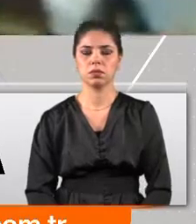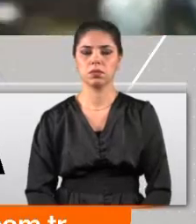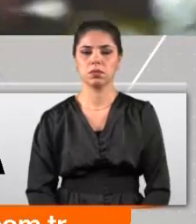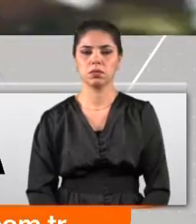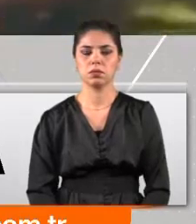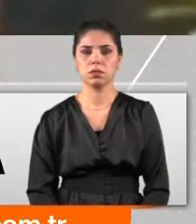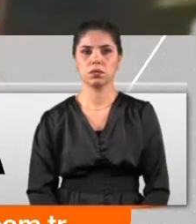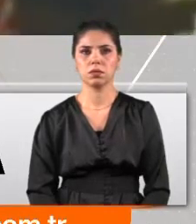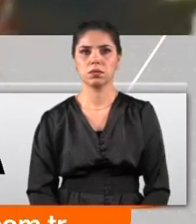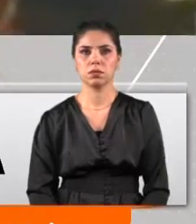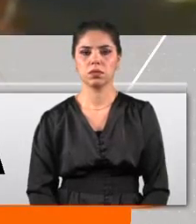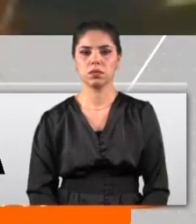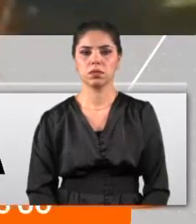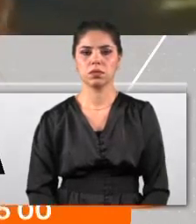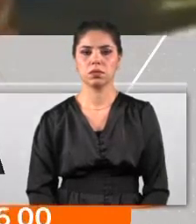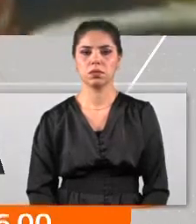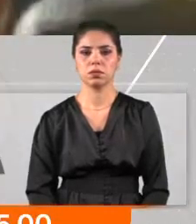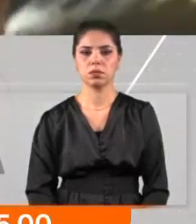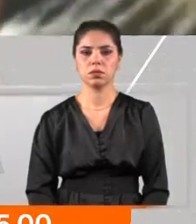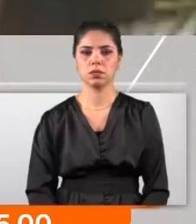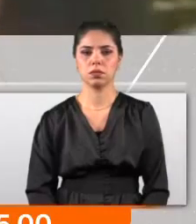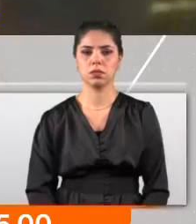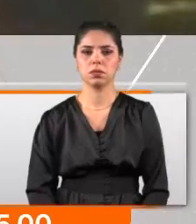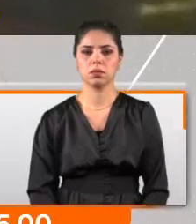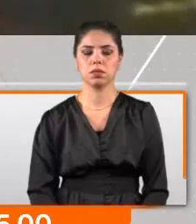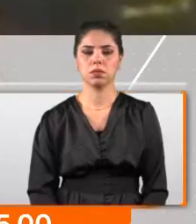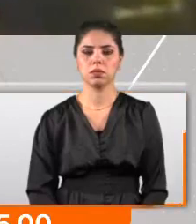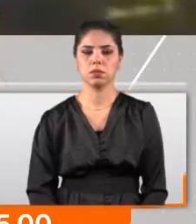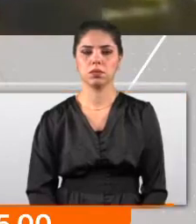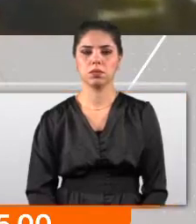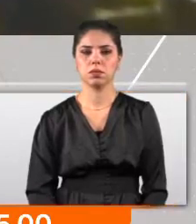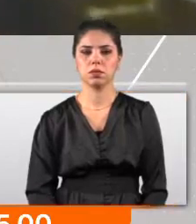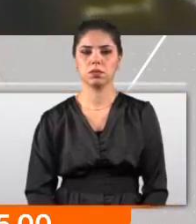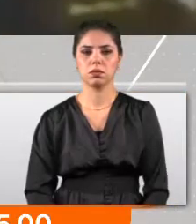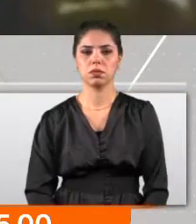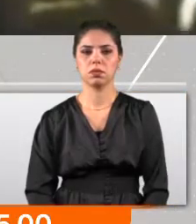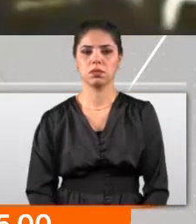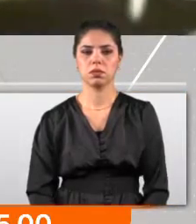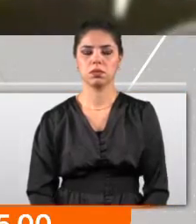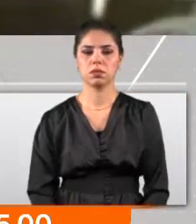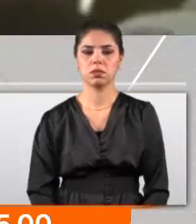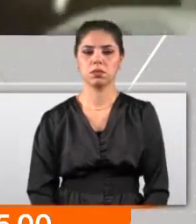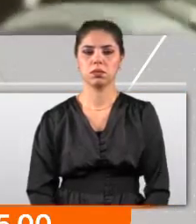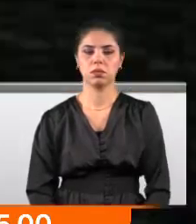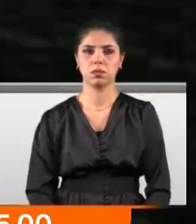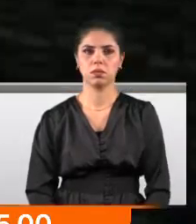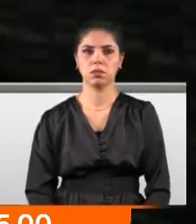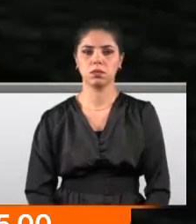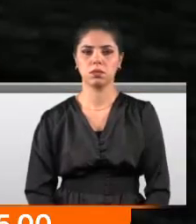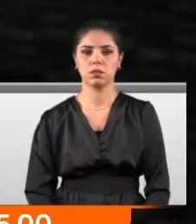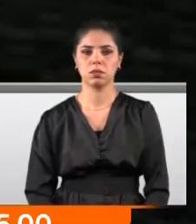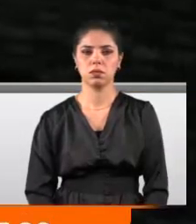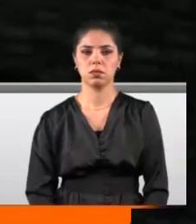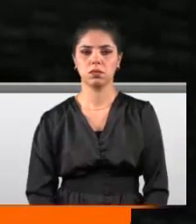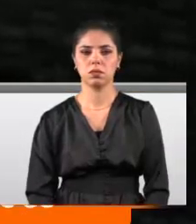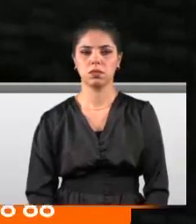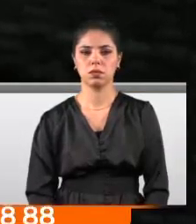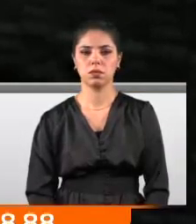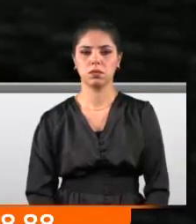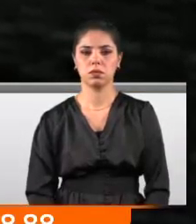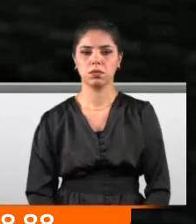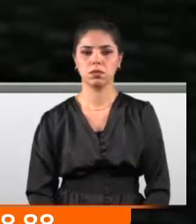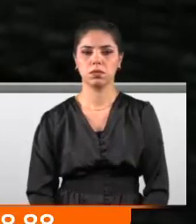kararı verilebilecek, adli makamlara çıkarılacak ve haklarında tutuklu yargılama kararı verilebilecektir. Her 3